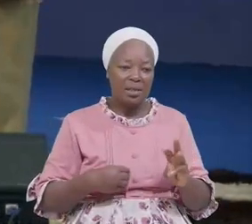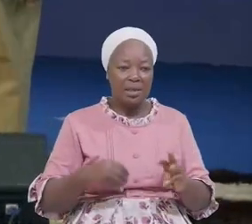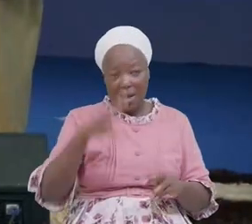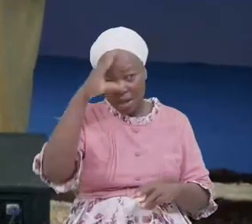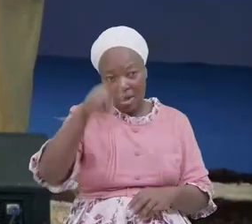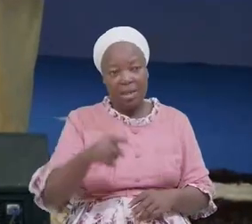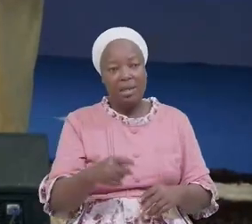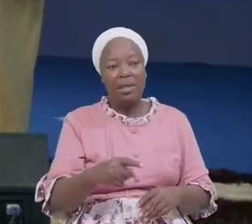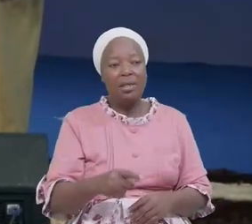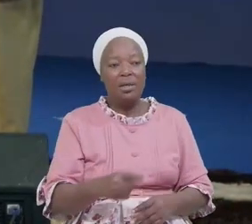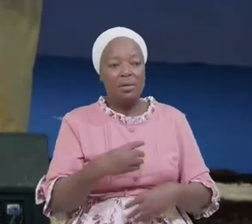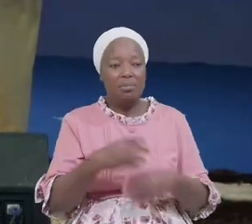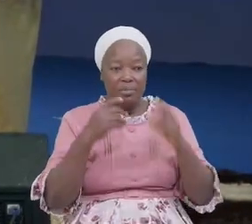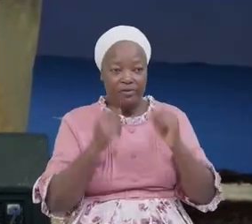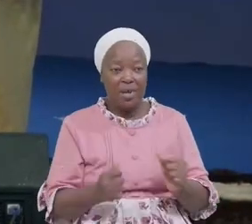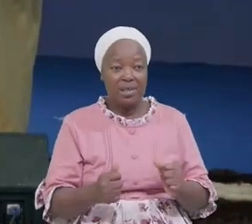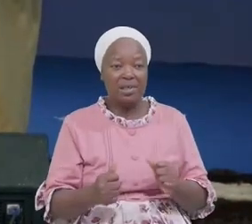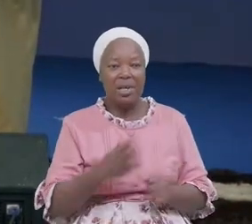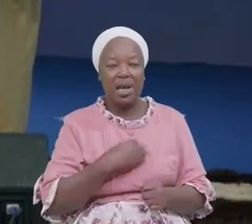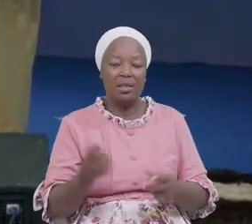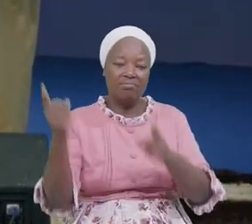Zachée se hâta de descendre.